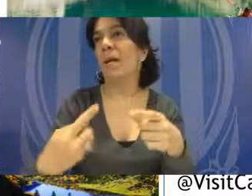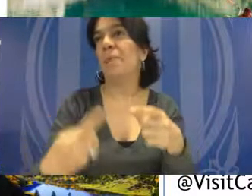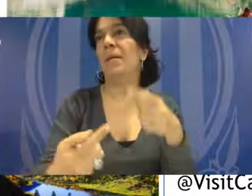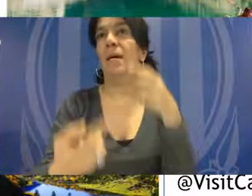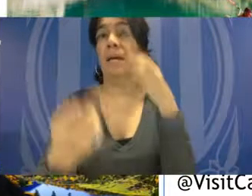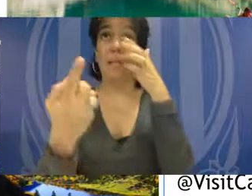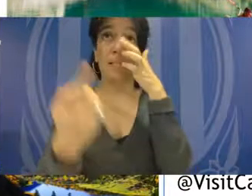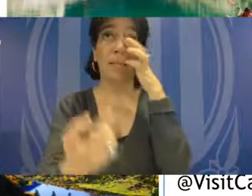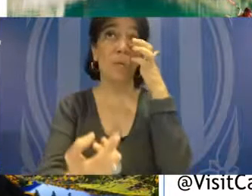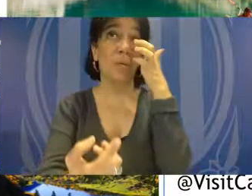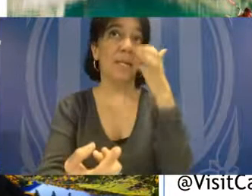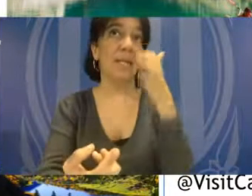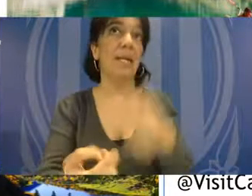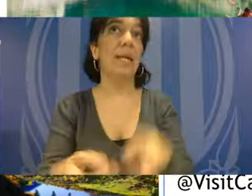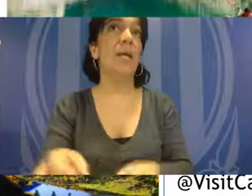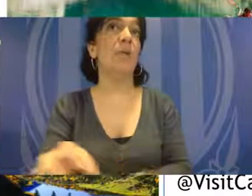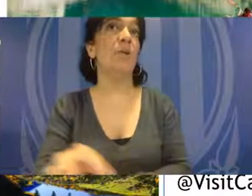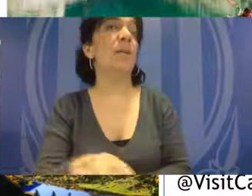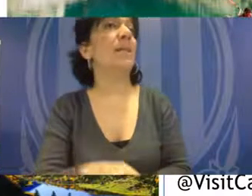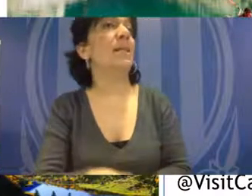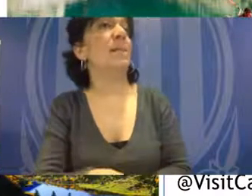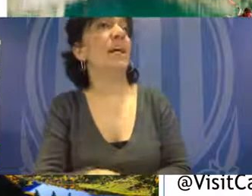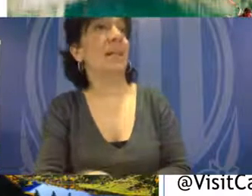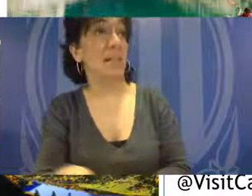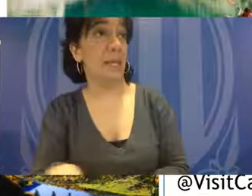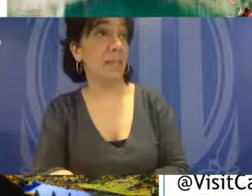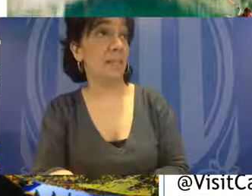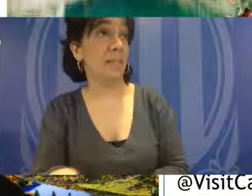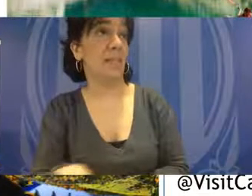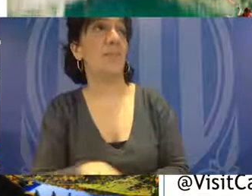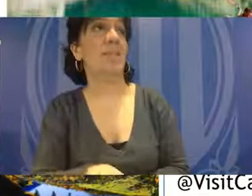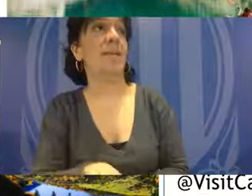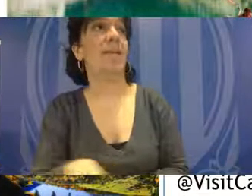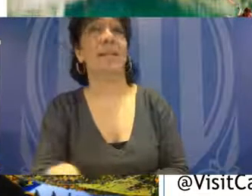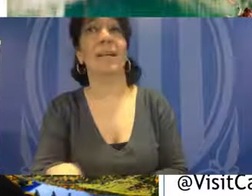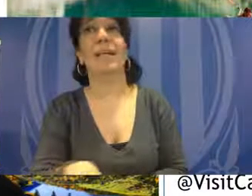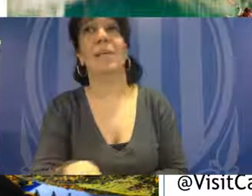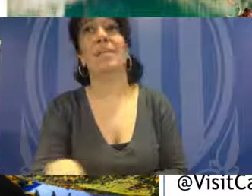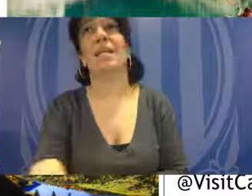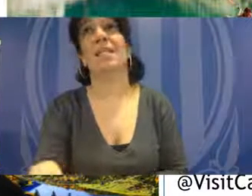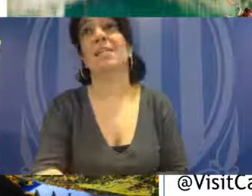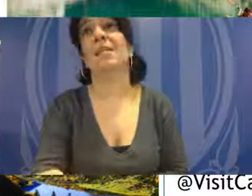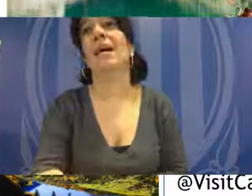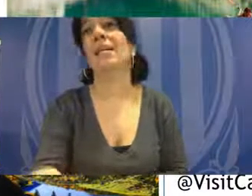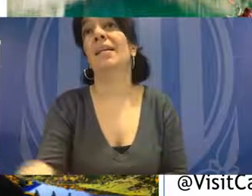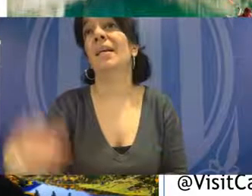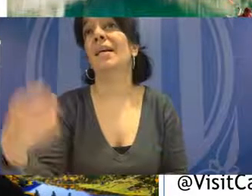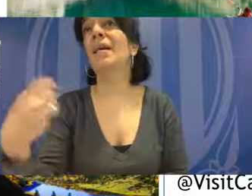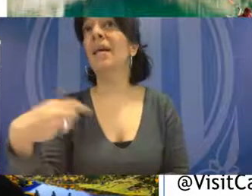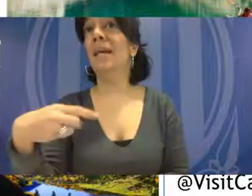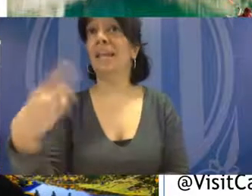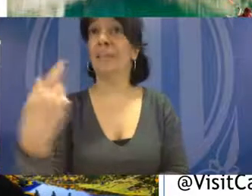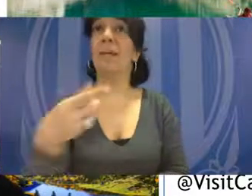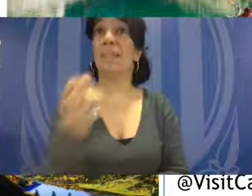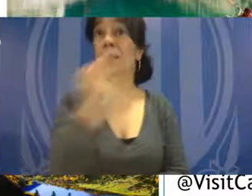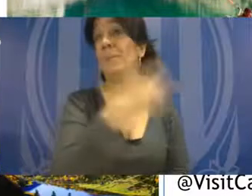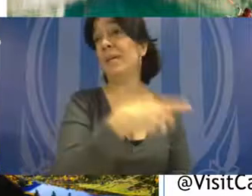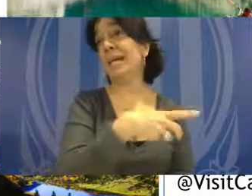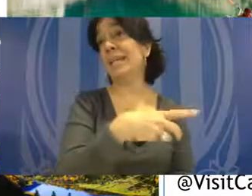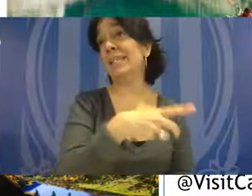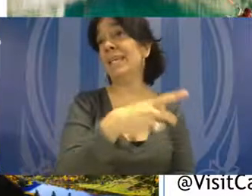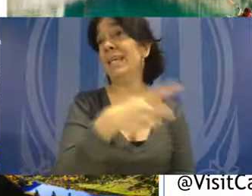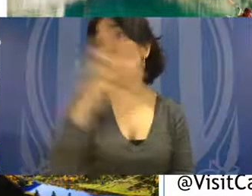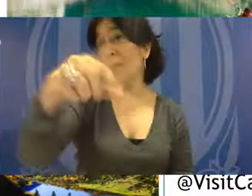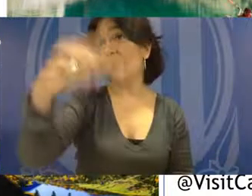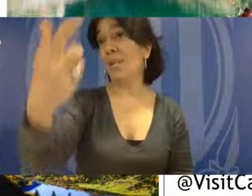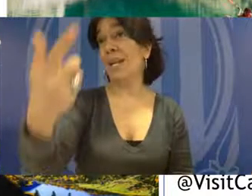molt ràpida. Ell és estadounidenc, però hi havia també altres artistes que vam estar detectant a través de la xarxa. L'exemple que estava explicant